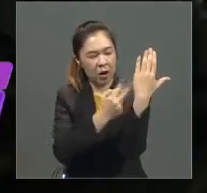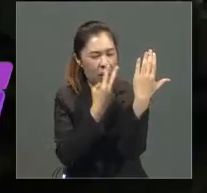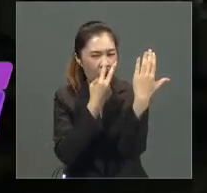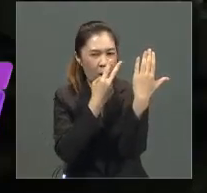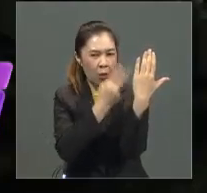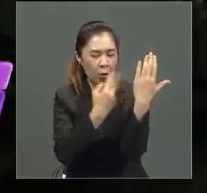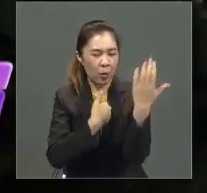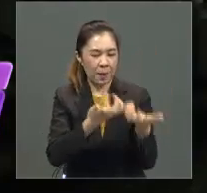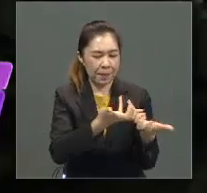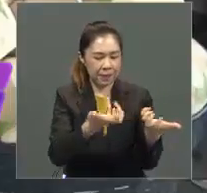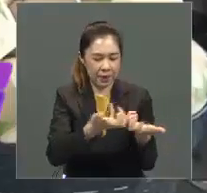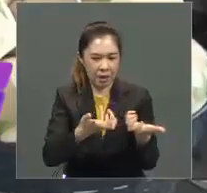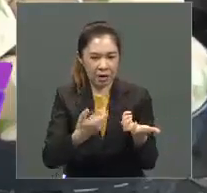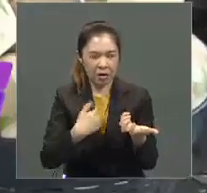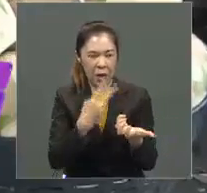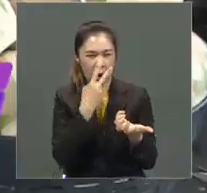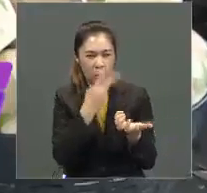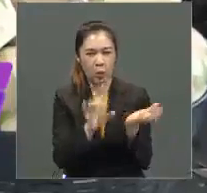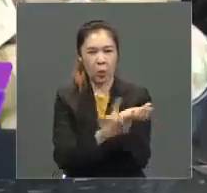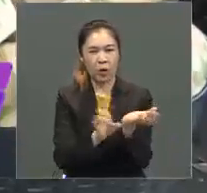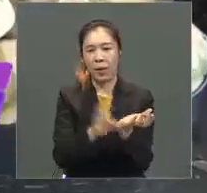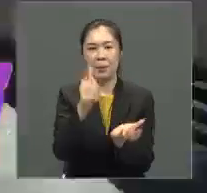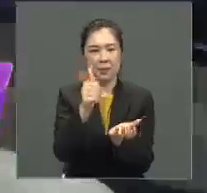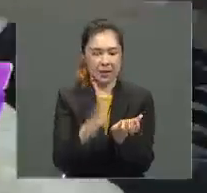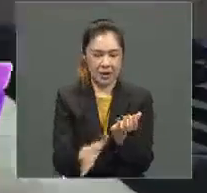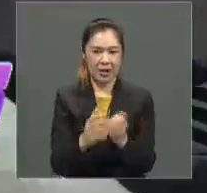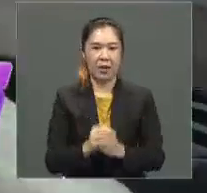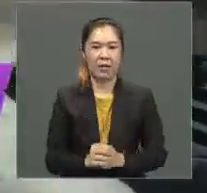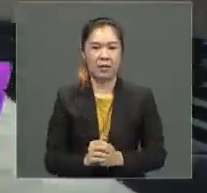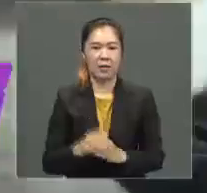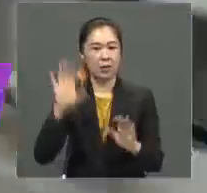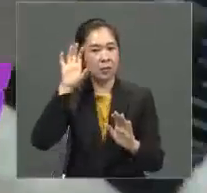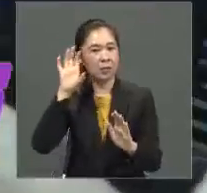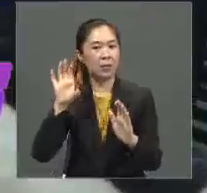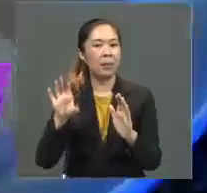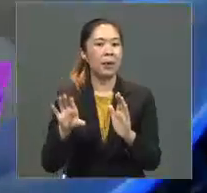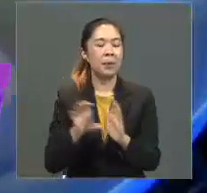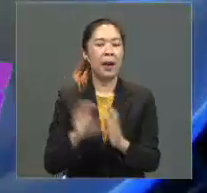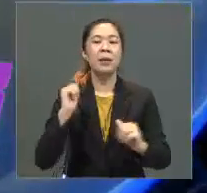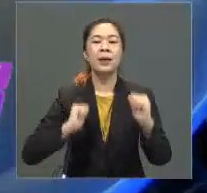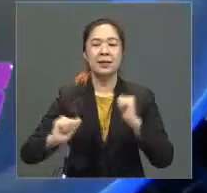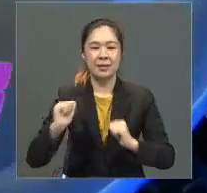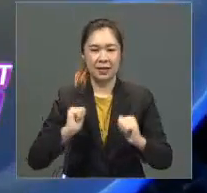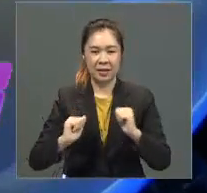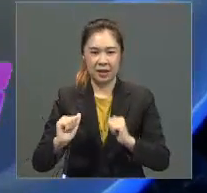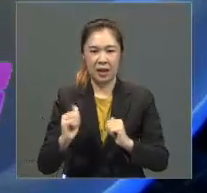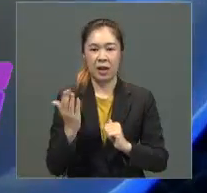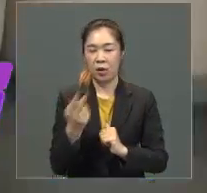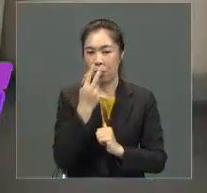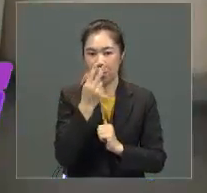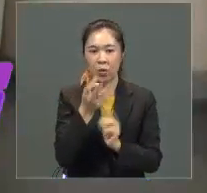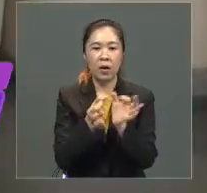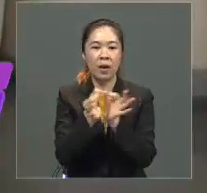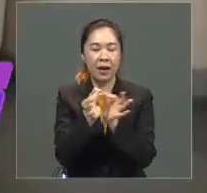กรรมมะพร้าวแต่ว่าที่พีต้านำภาพมาเผยแพร่เนี่ยเป็นการแสดงลิงเก็บมะพร้าวเพราะฉะนั้นเดี๋ยวลองไปฟังค